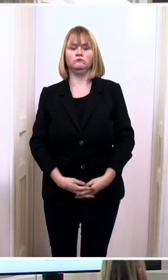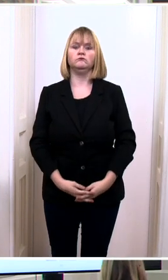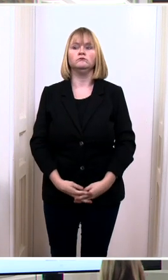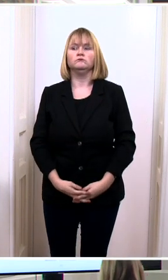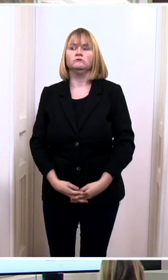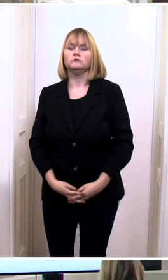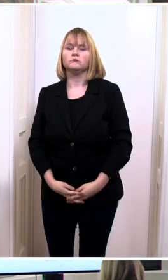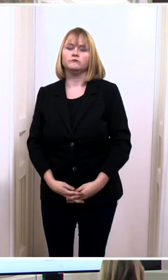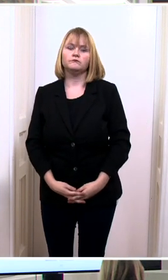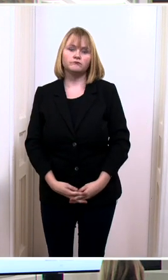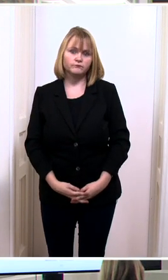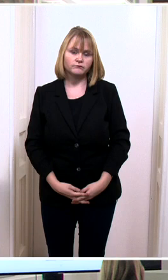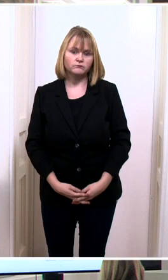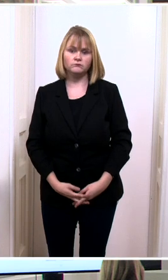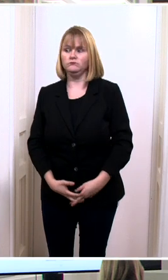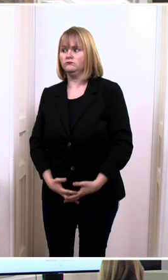Bitte.